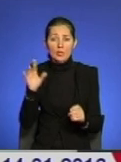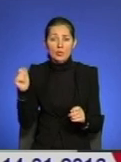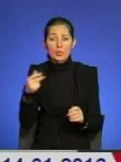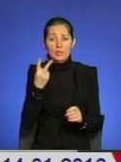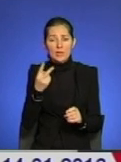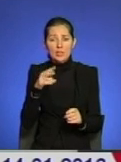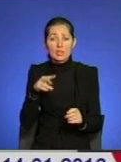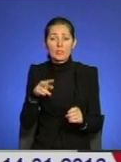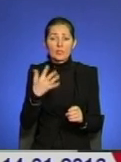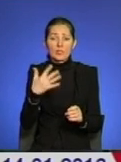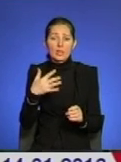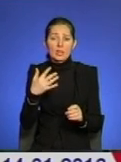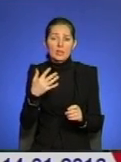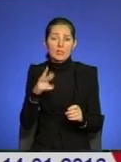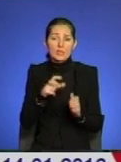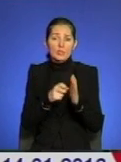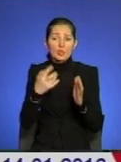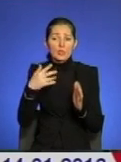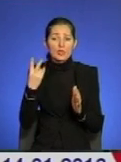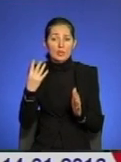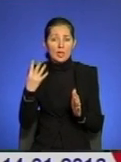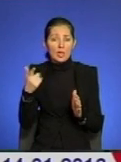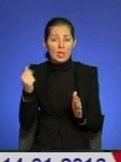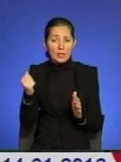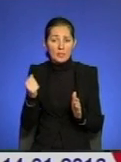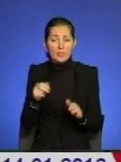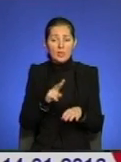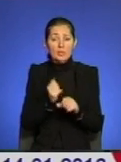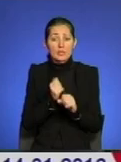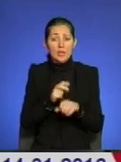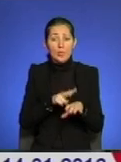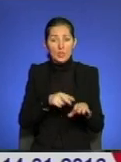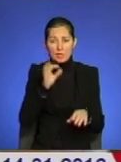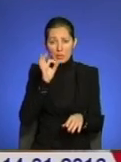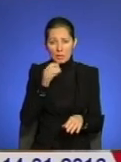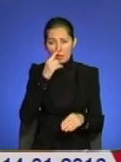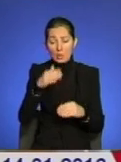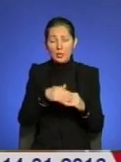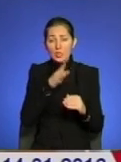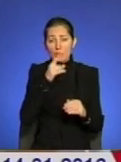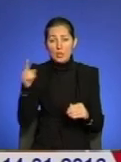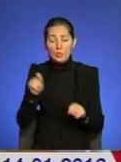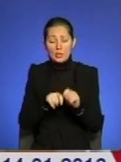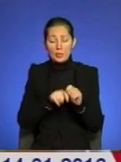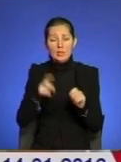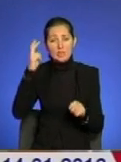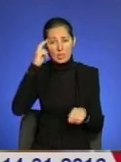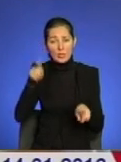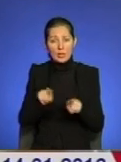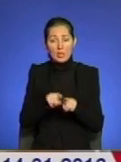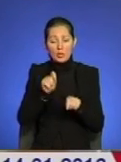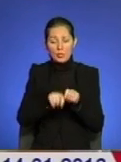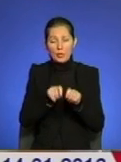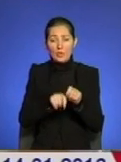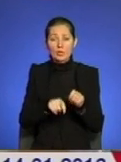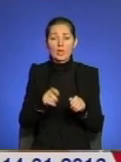2854 гривні 82 копійки. Працівники поліції запевнили, що найближчим часом експерти з Києва також досліджуватимуть шкідливість